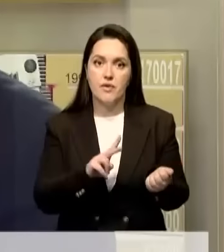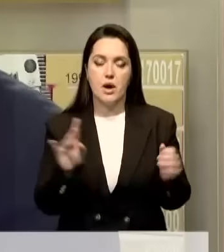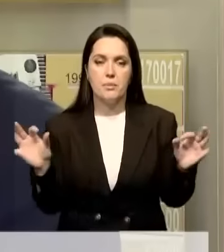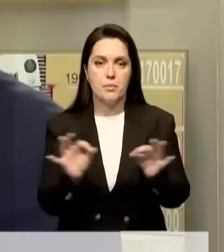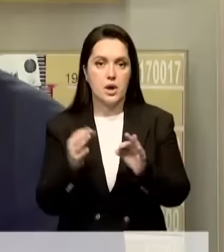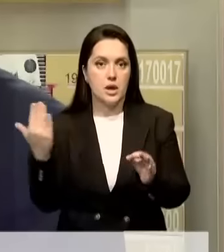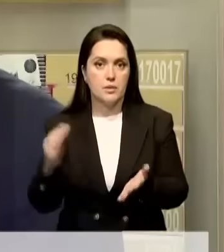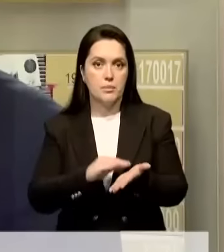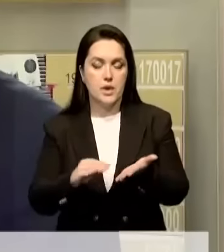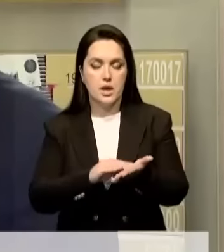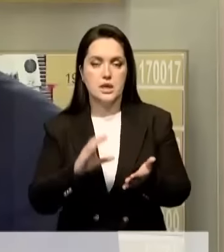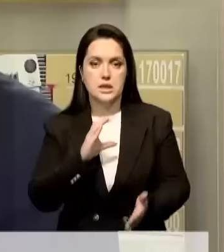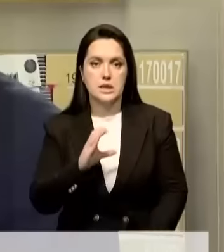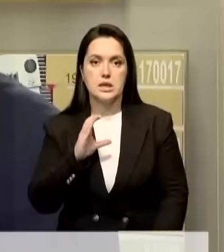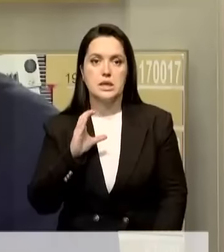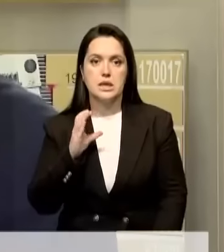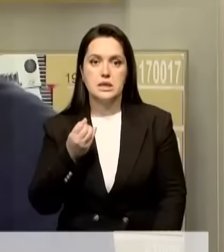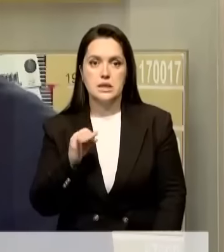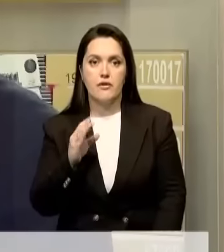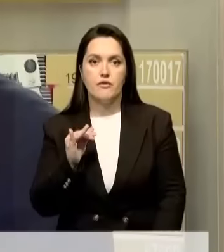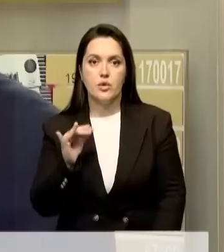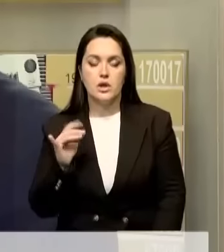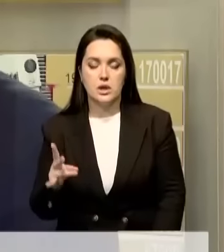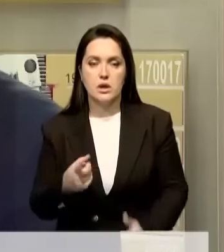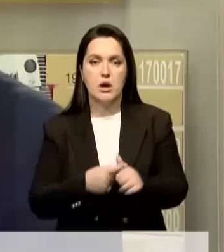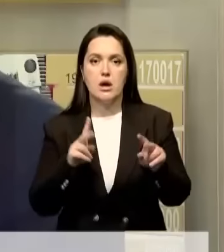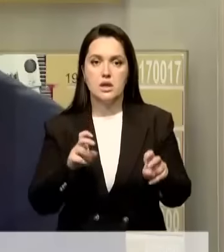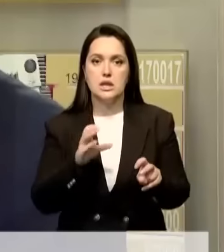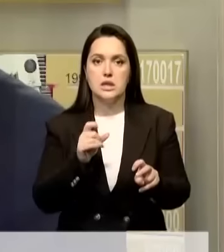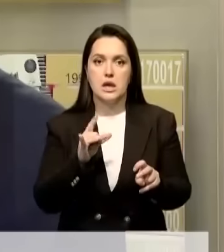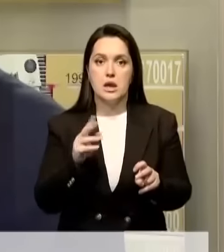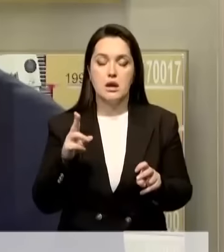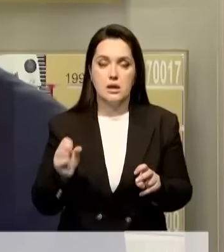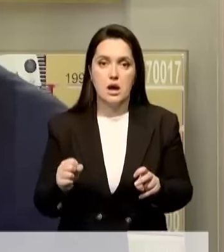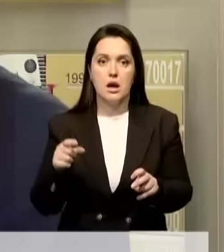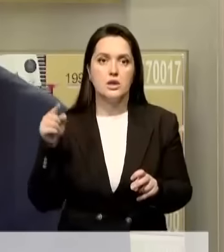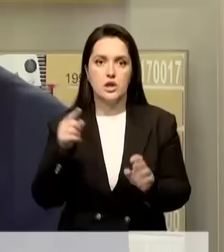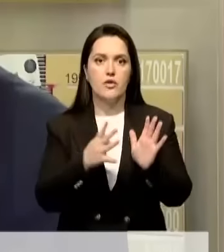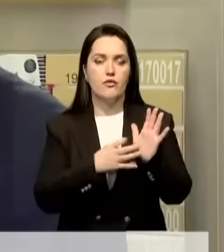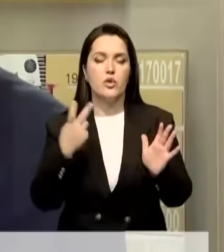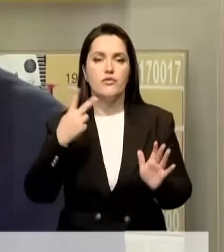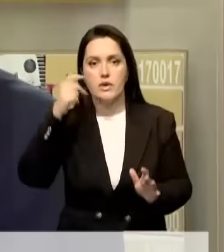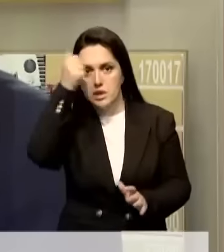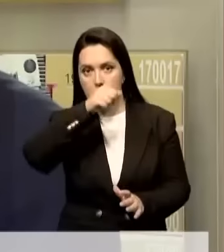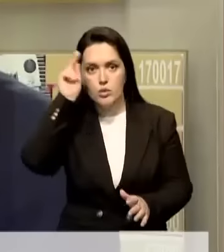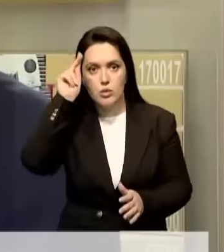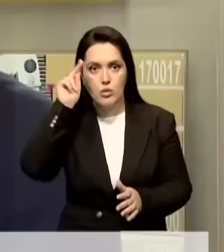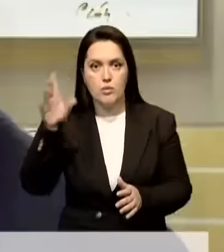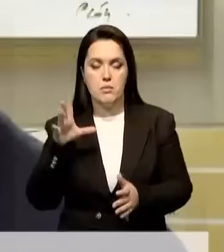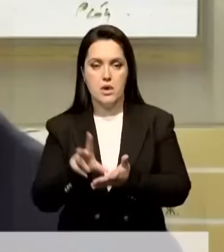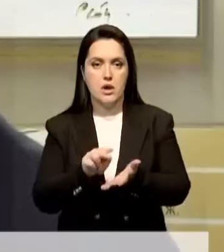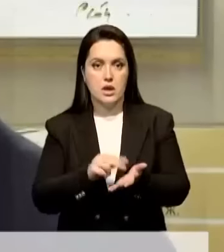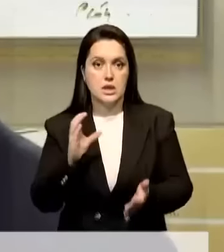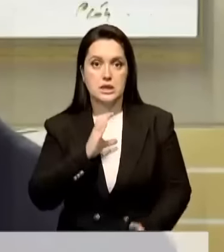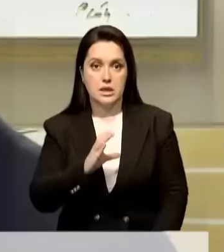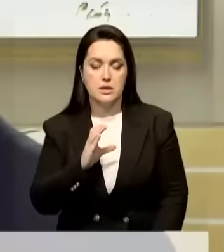Сакена Сейфуллина, «Сарыарка» и «Аупельдек», которые 1920-е годы он научился у Сакена Сейфуллина. И